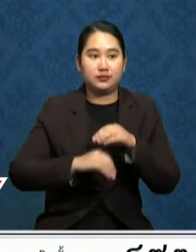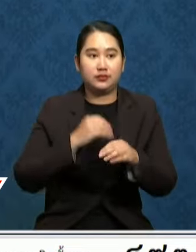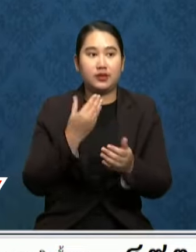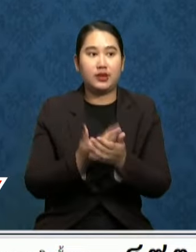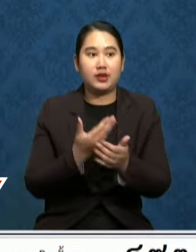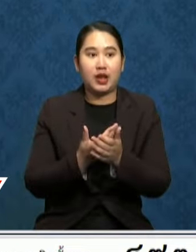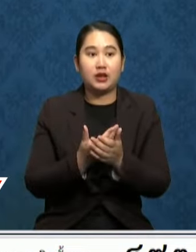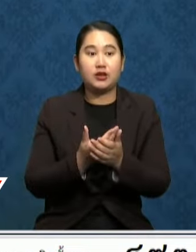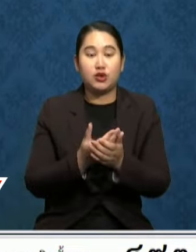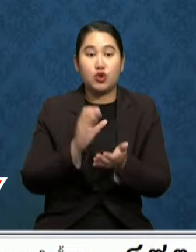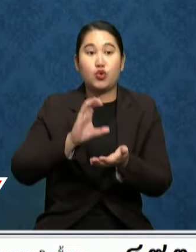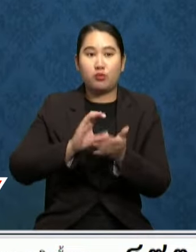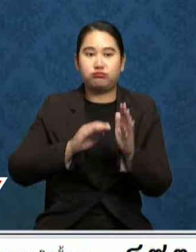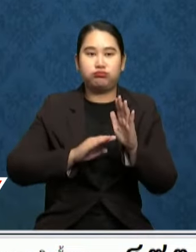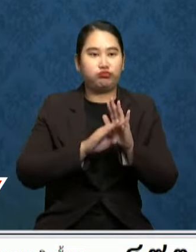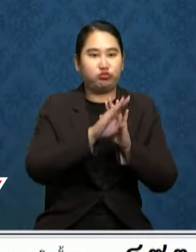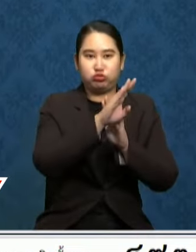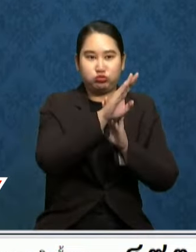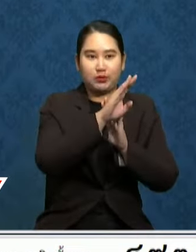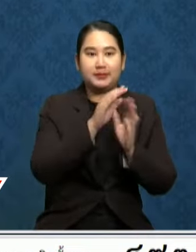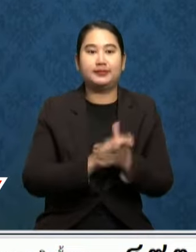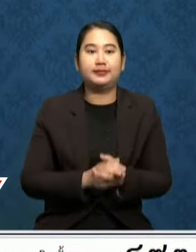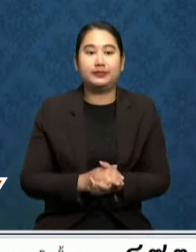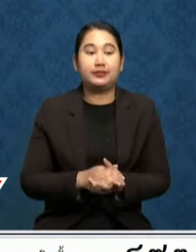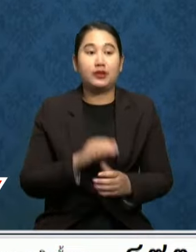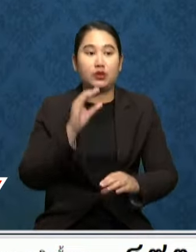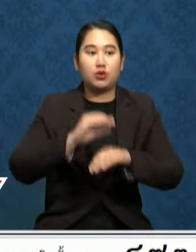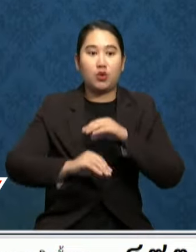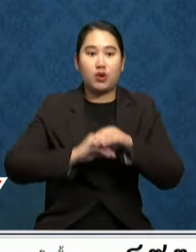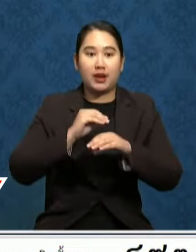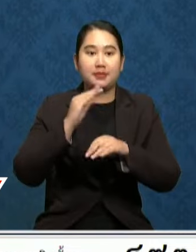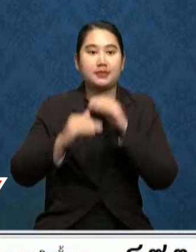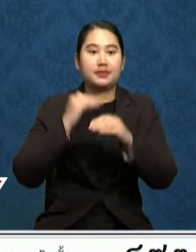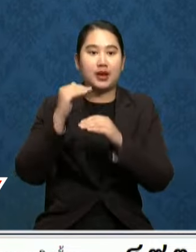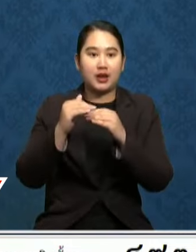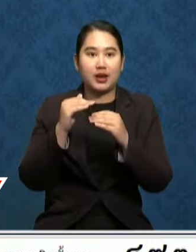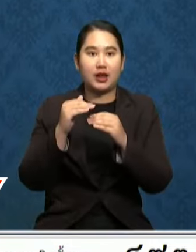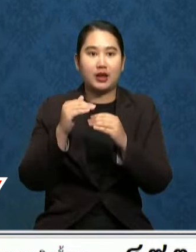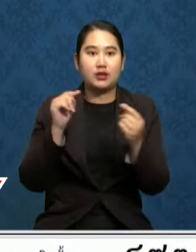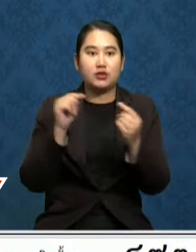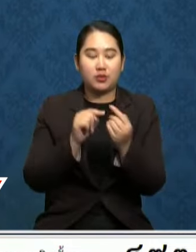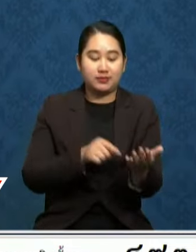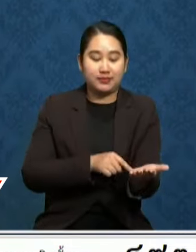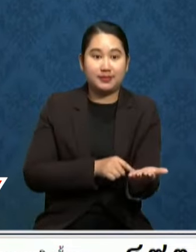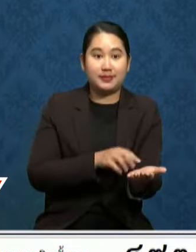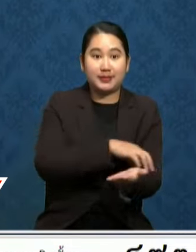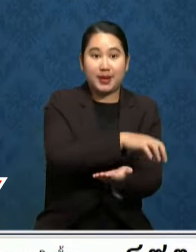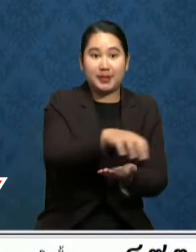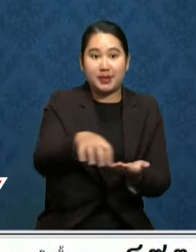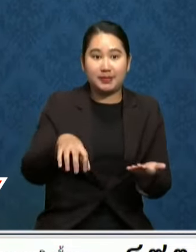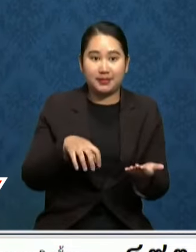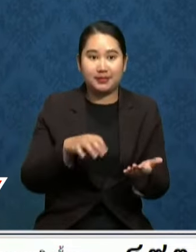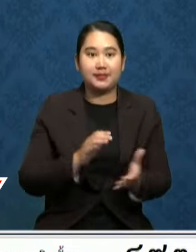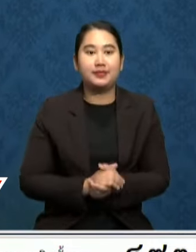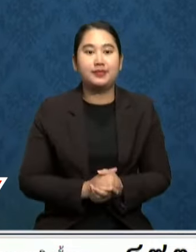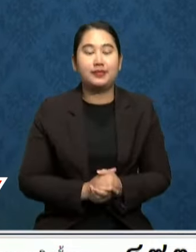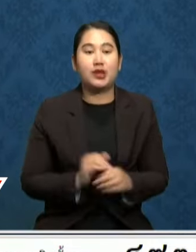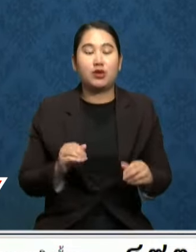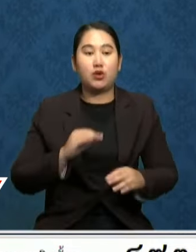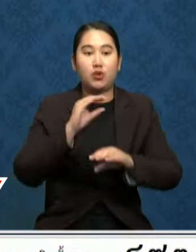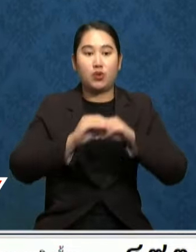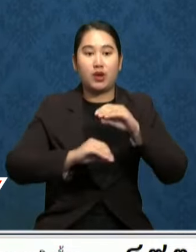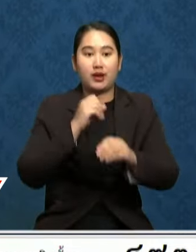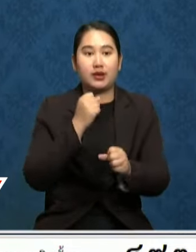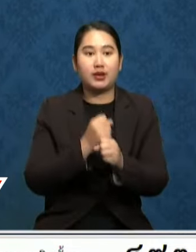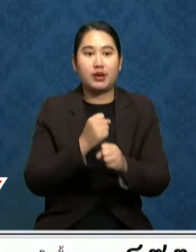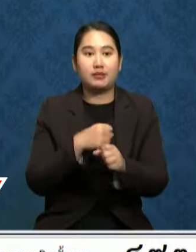dokładาครบทสุในกาศวมหสไยครันั่คอโครงขารพัฒนาพ้นที่ตามผงเมืองครับใส่วนนี้ถามะทานครัเป็โครงการท